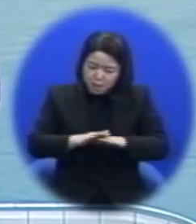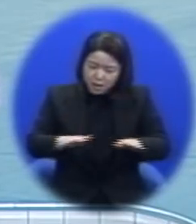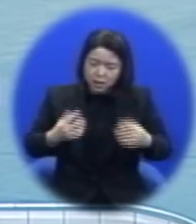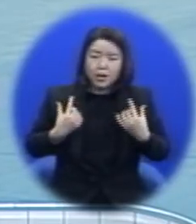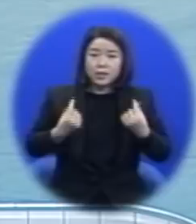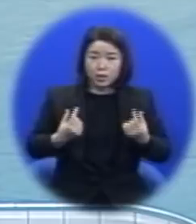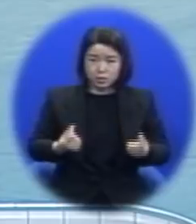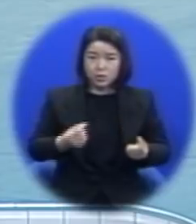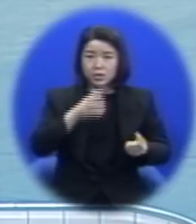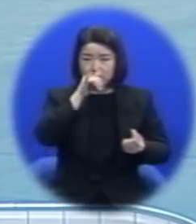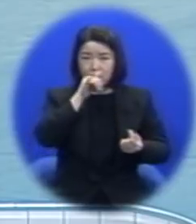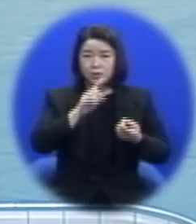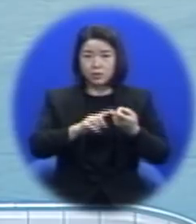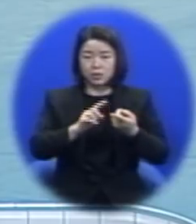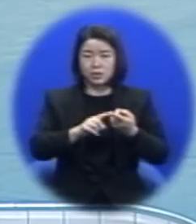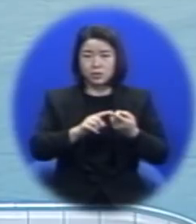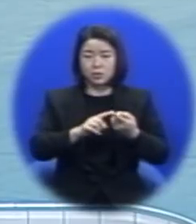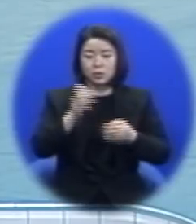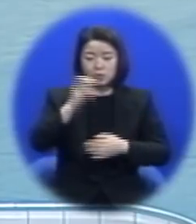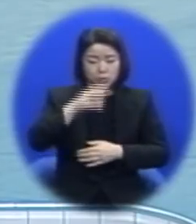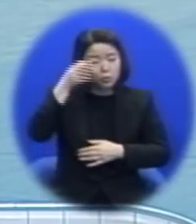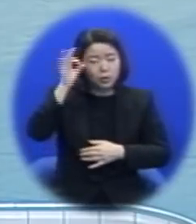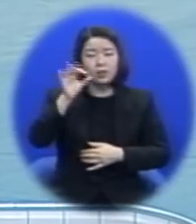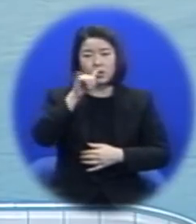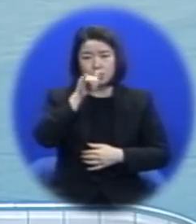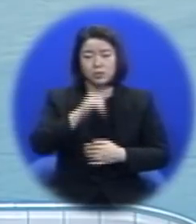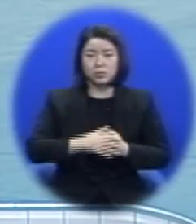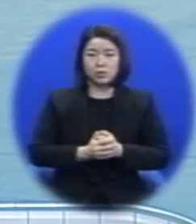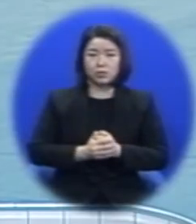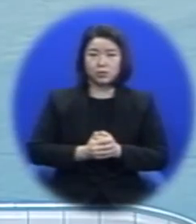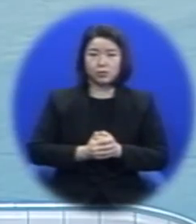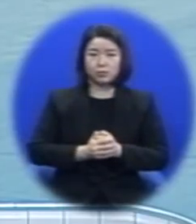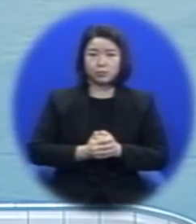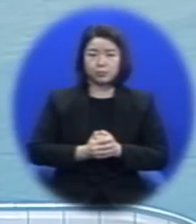여전하다는 것을 또 깨달았어요.